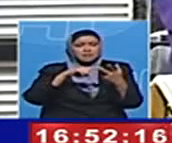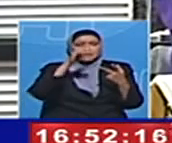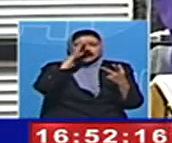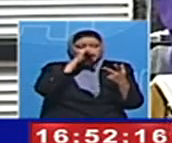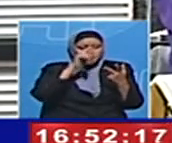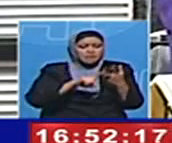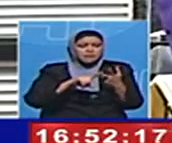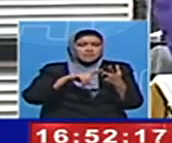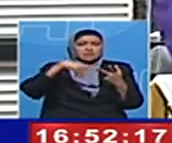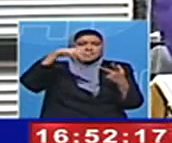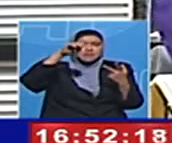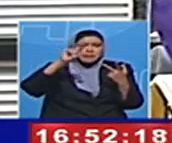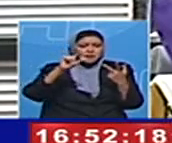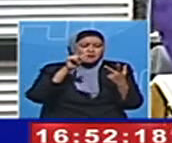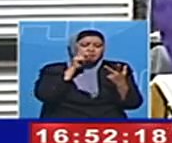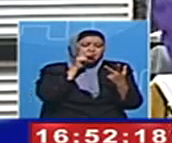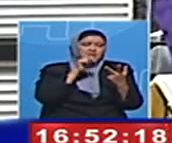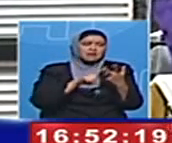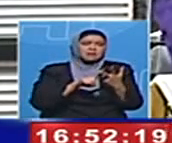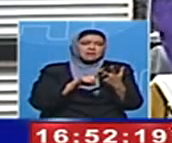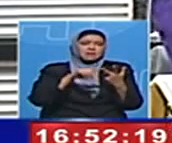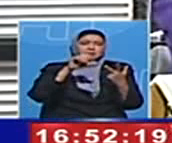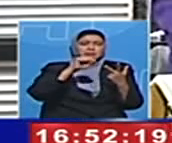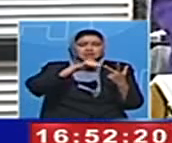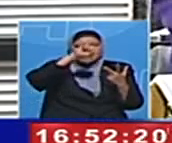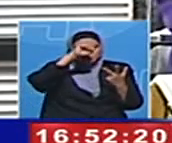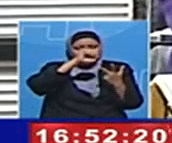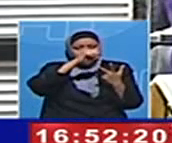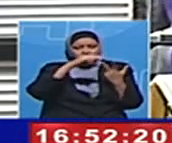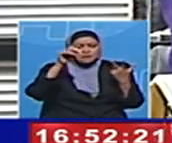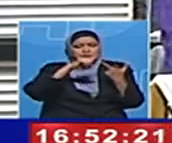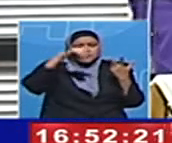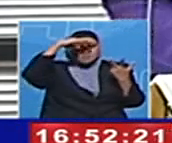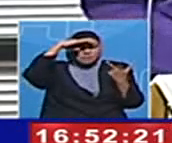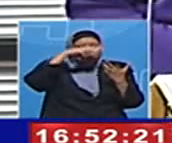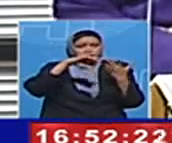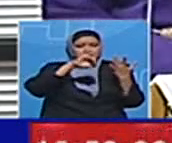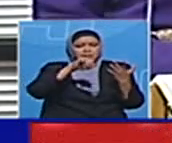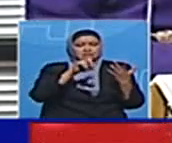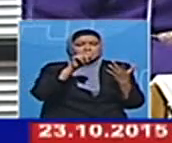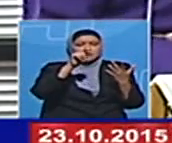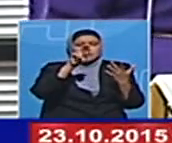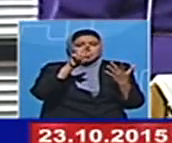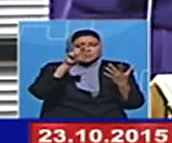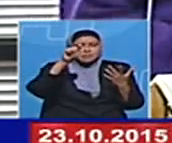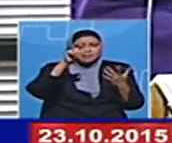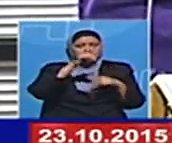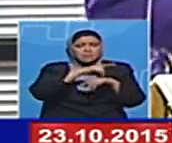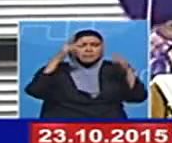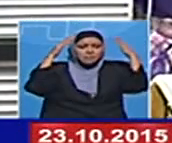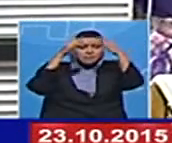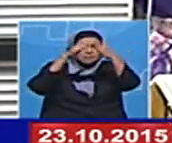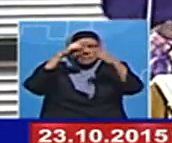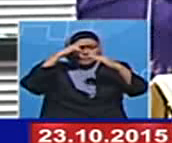Kedah segamat dan Ledang di Johor dan jerantut Pahang untuk peringkat kelas prasekolah